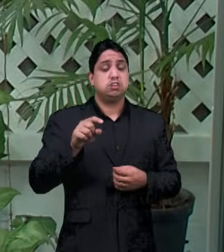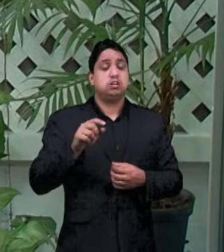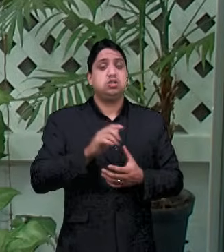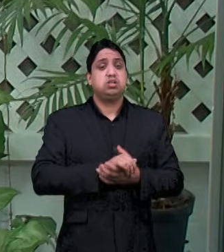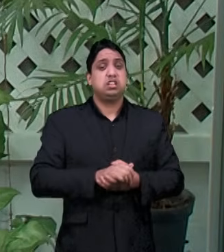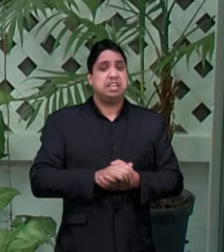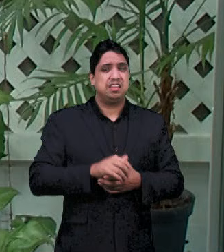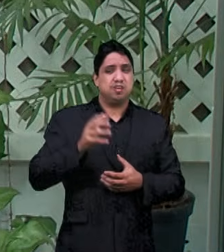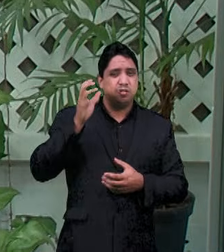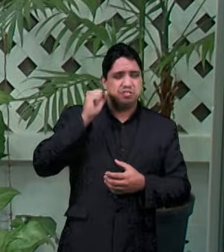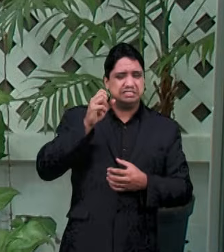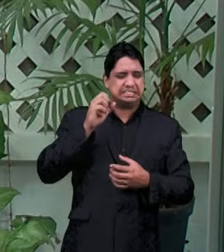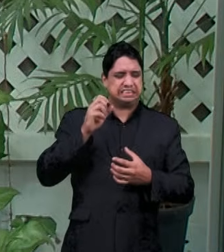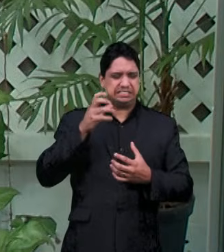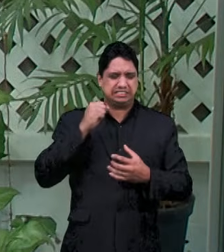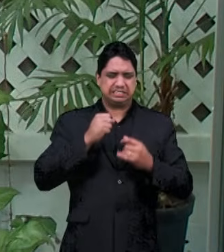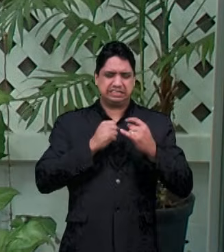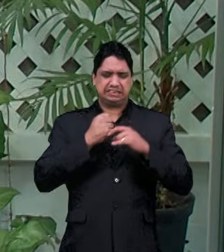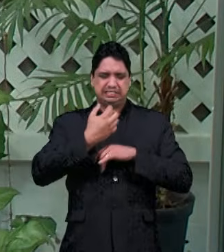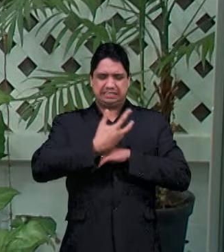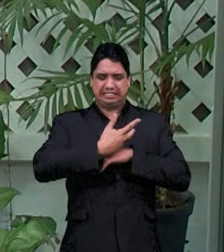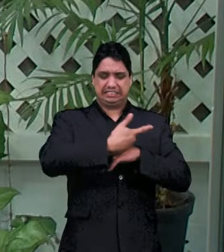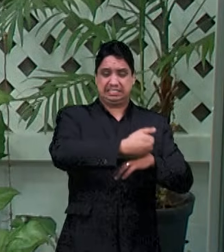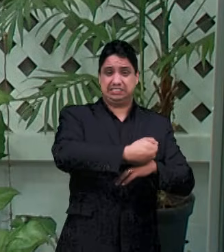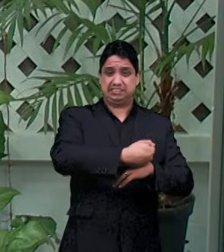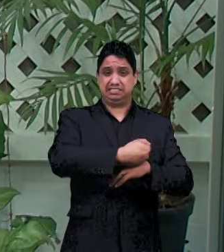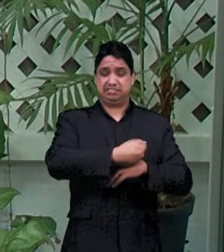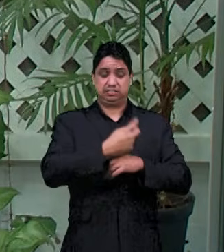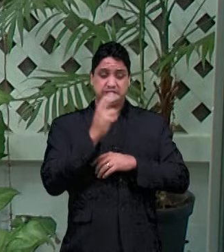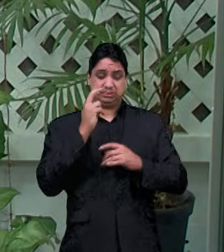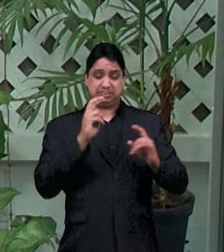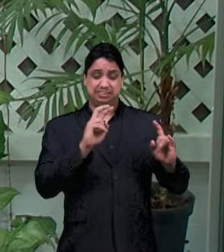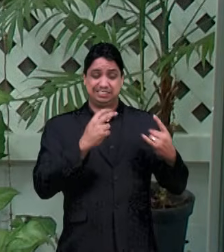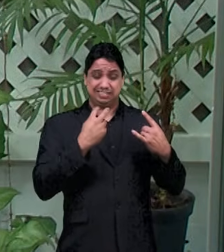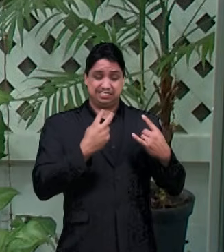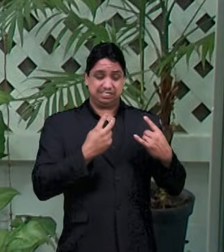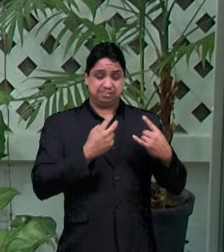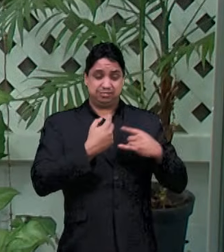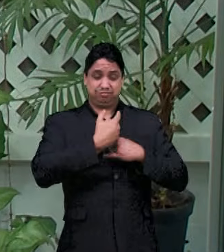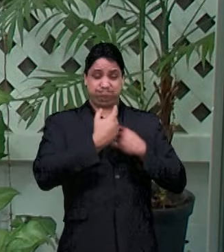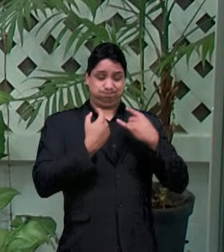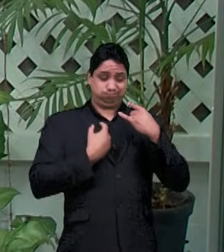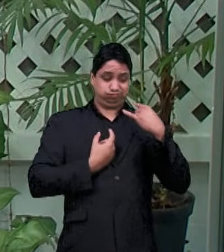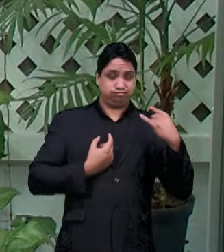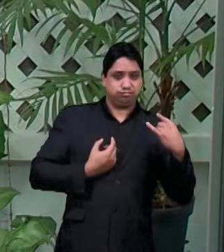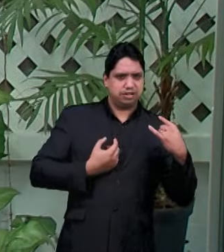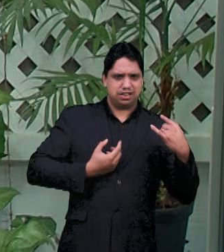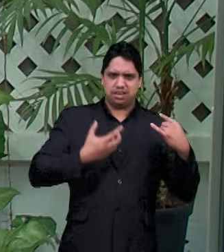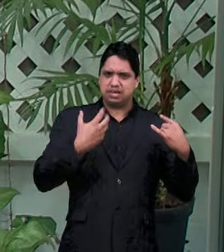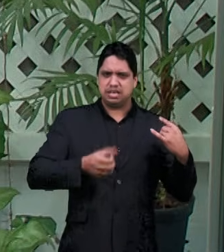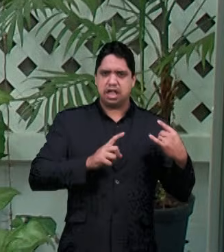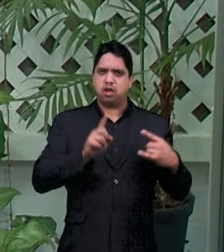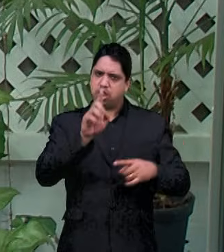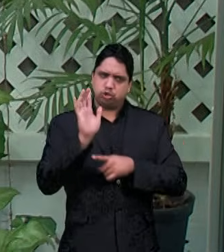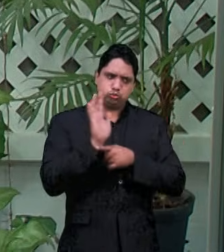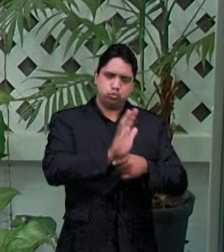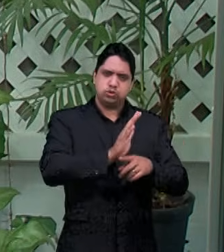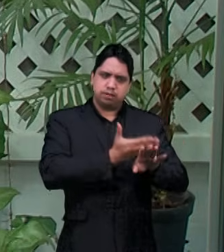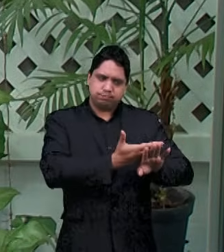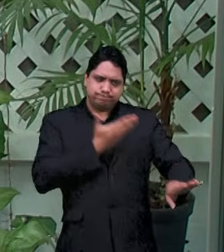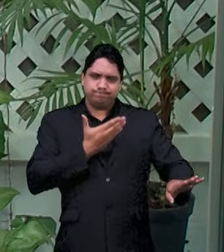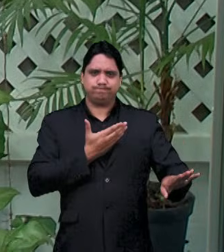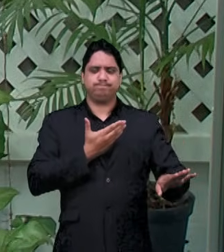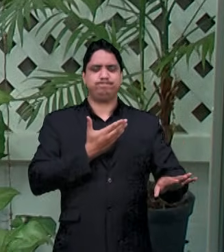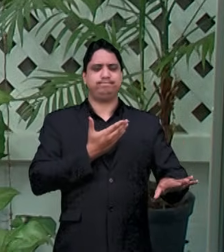entendre. L'homme qui connaît des bonnes perles, c'est le Saint-Esprit. Le royaume a beaucoup